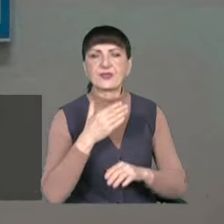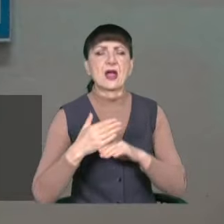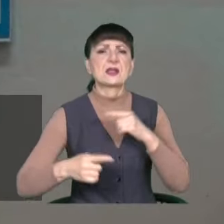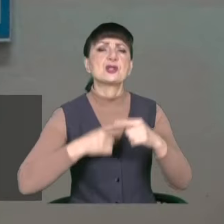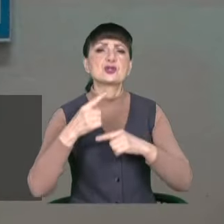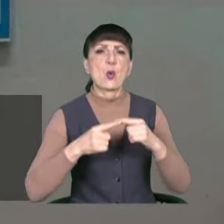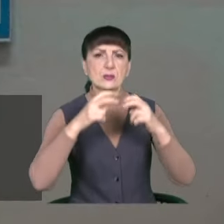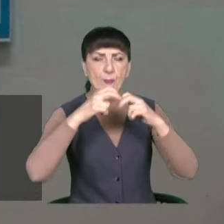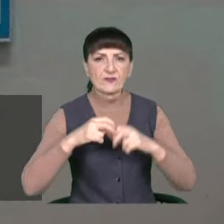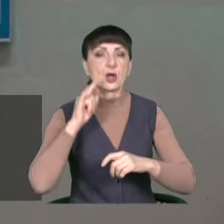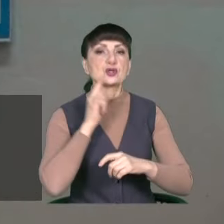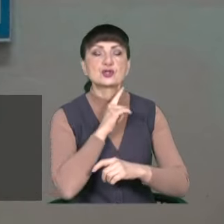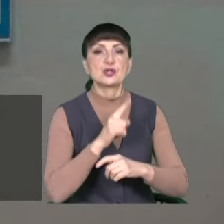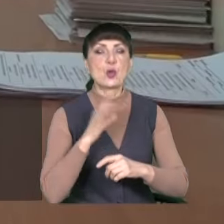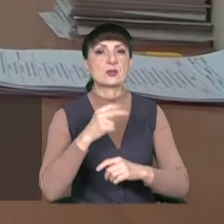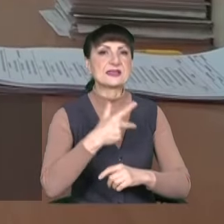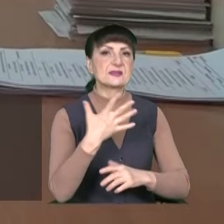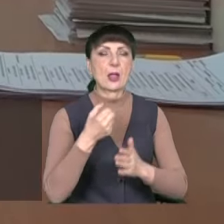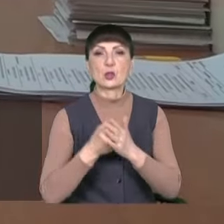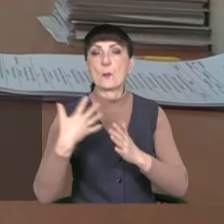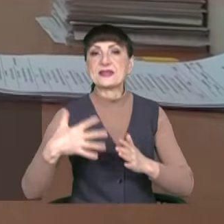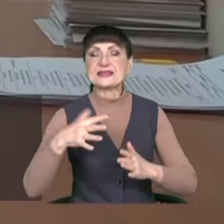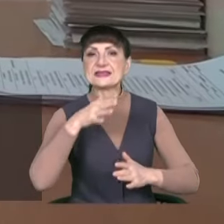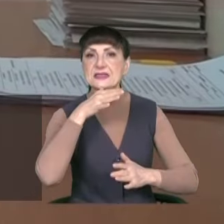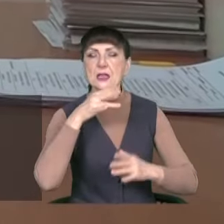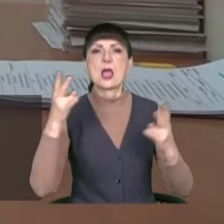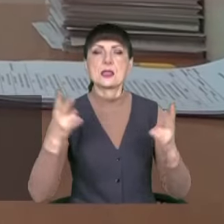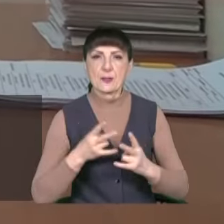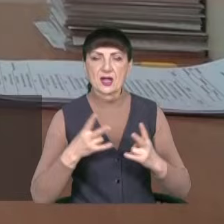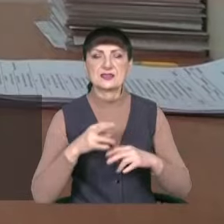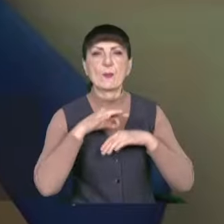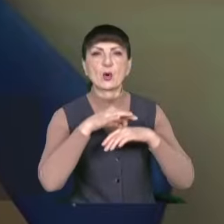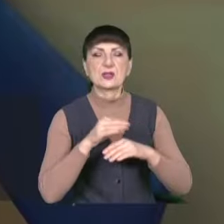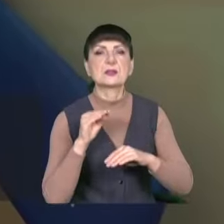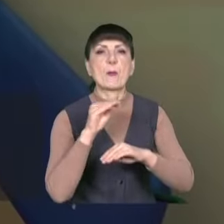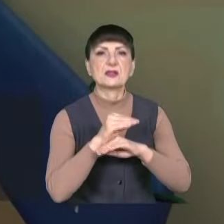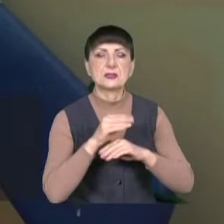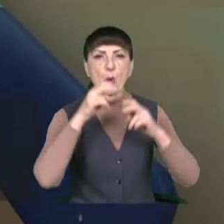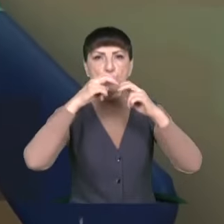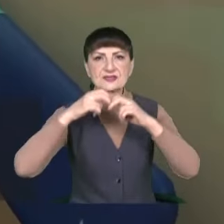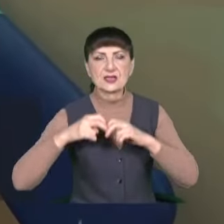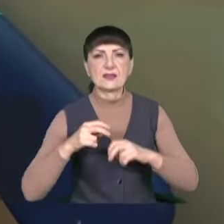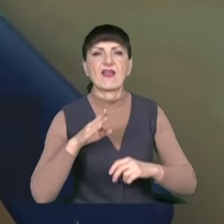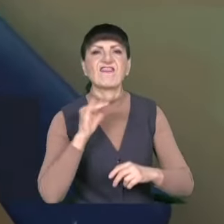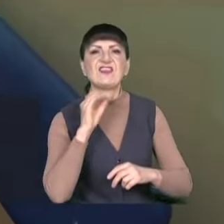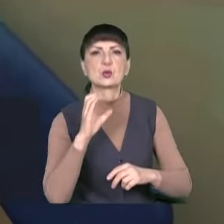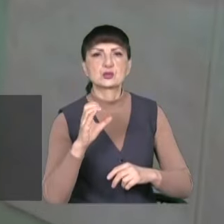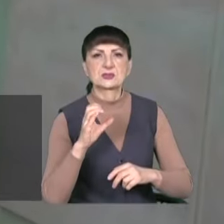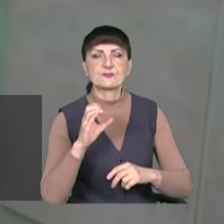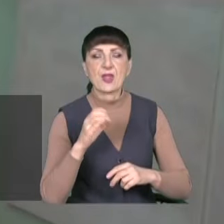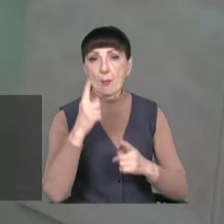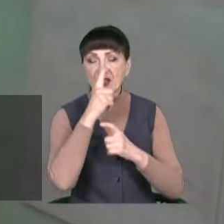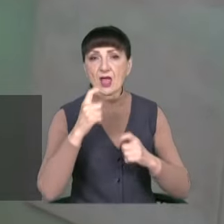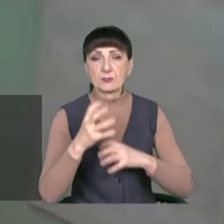традиционного скрининга, женщинам от 35 до 50 лет необходимо пройти дополнительное обследование на вирус папилломы. По данным